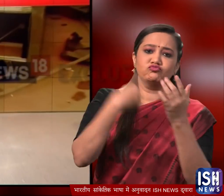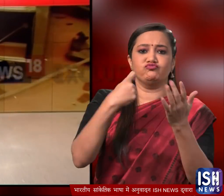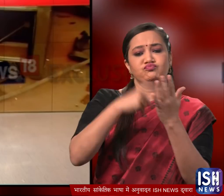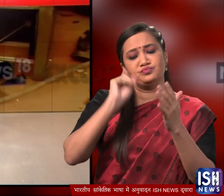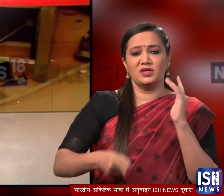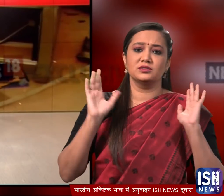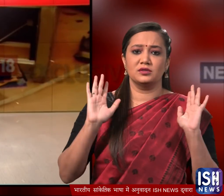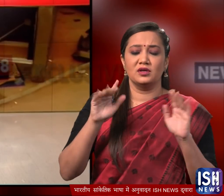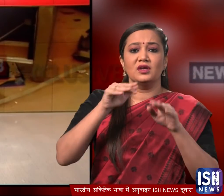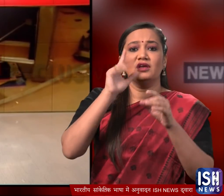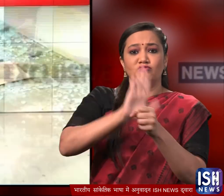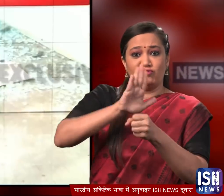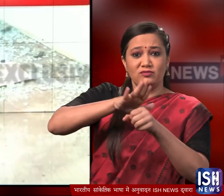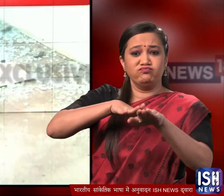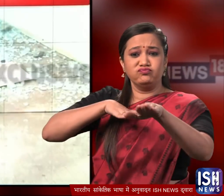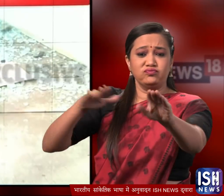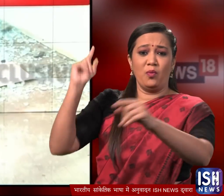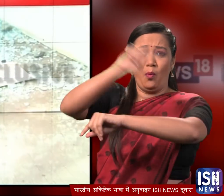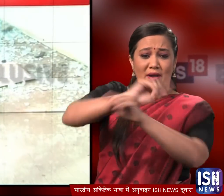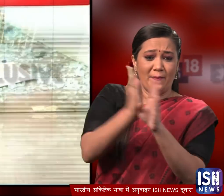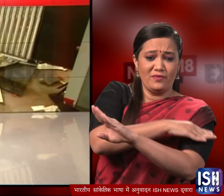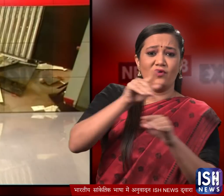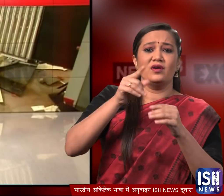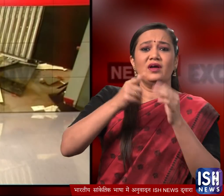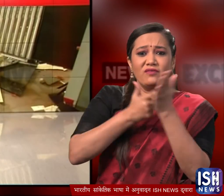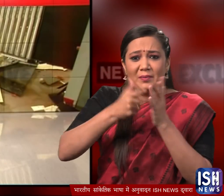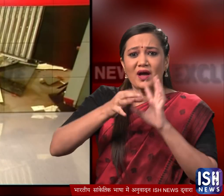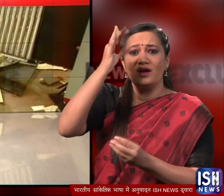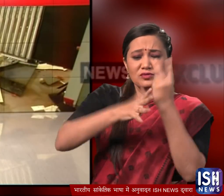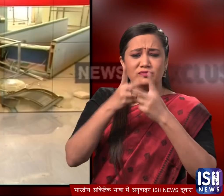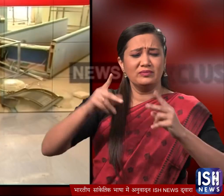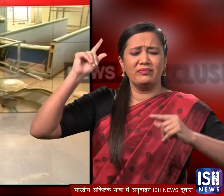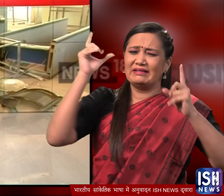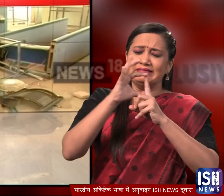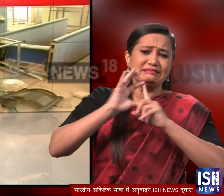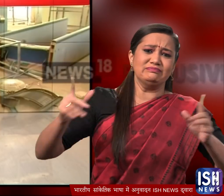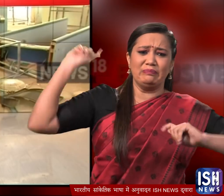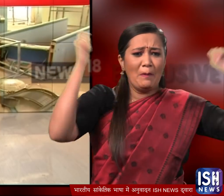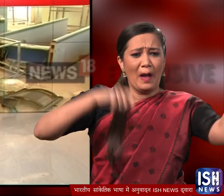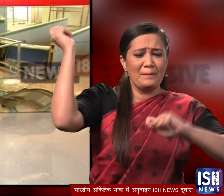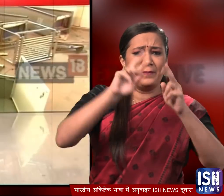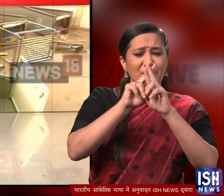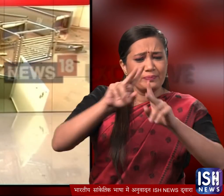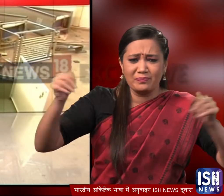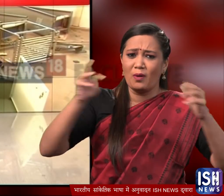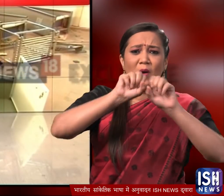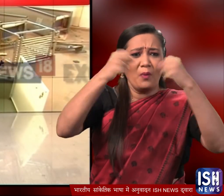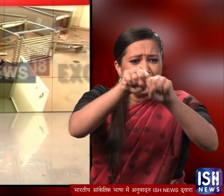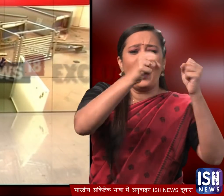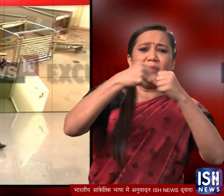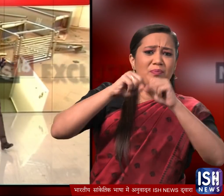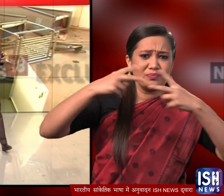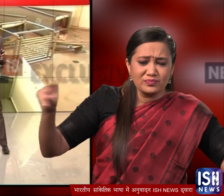दे दिए। ट्रैक्टर रैली के नाम पर एक दिन पहले लाल किले के अंदर किसान संगठनों ने जबरदस्त उत्पात मचाया था। उन्होंने वहां जो तबाही